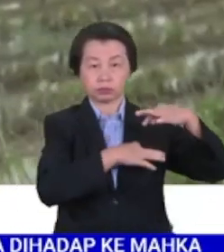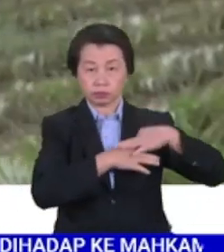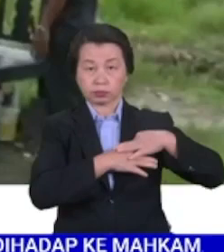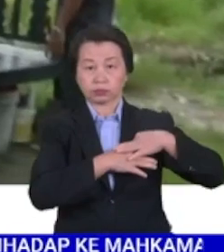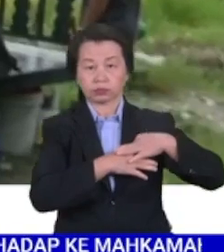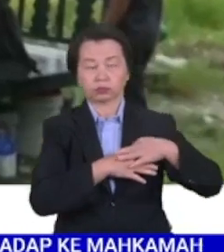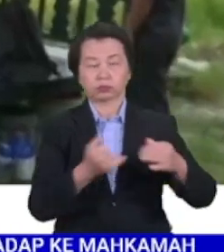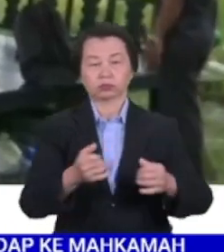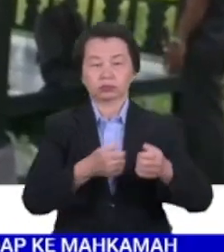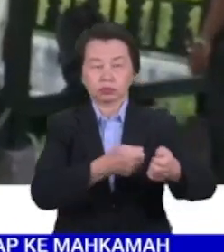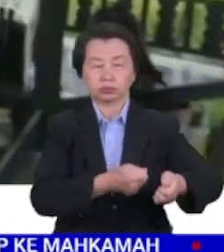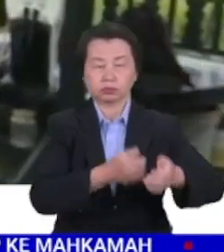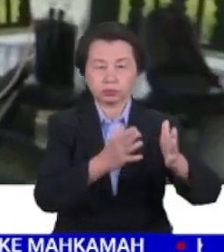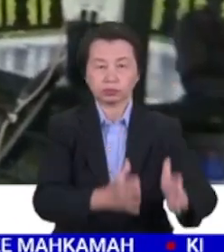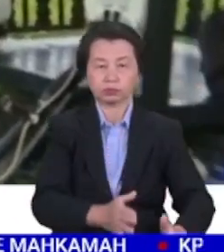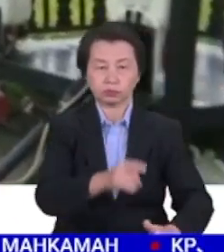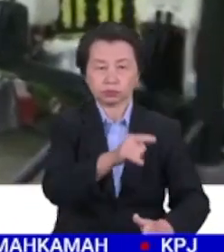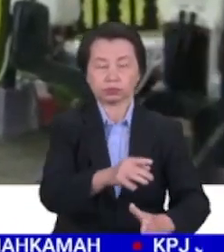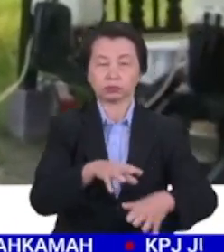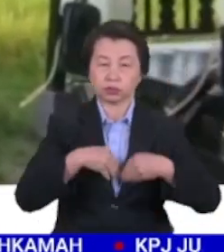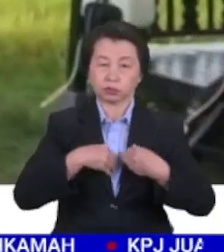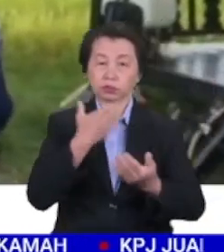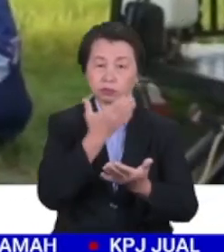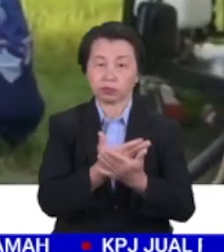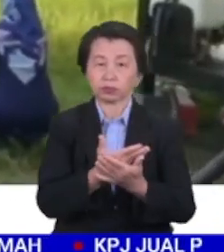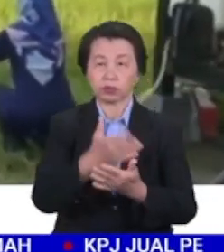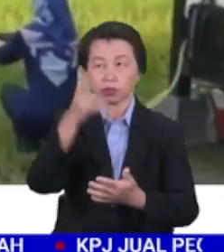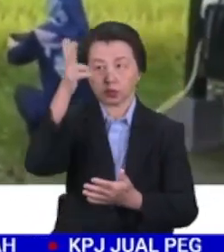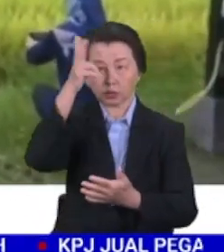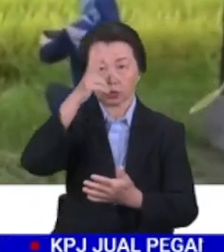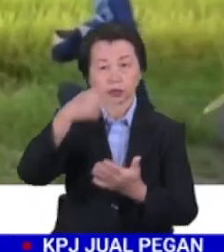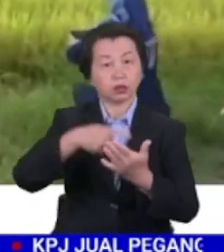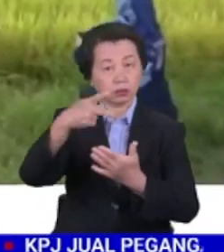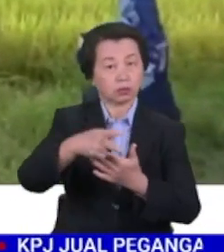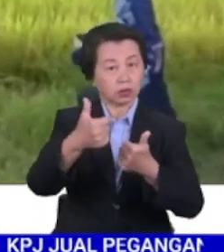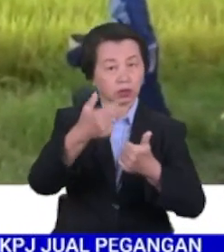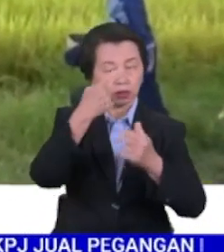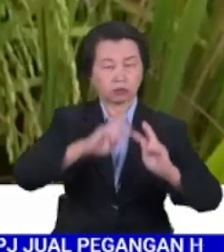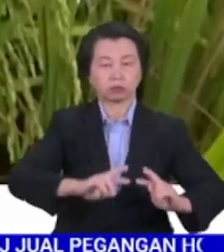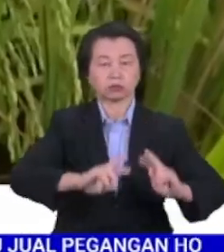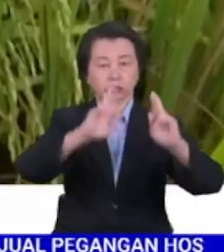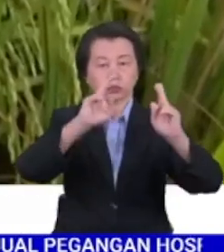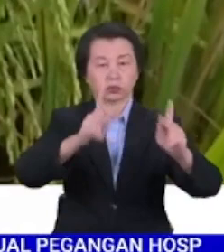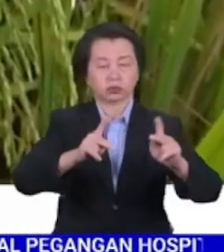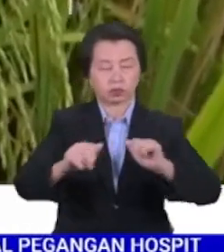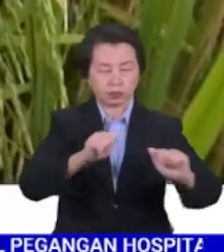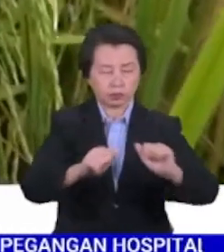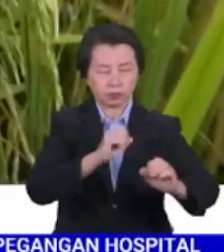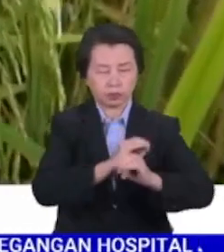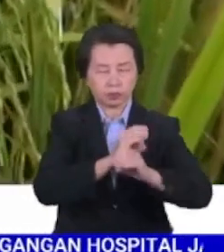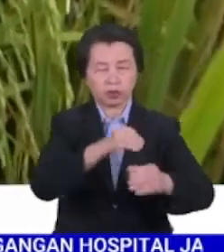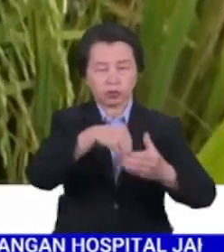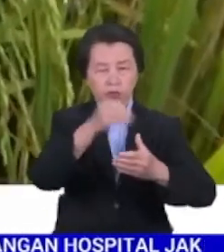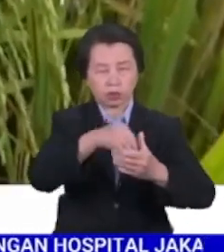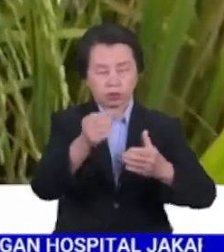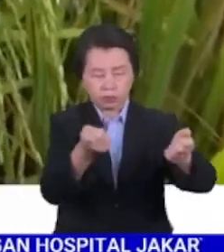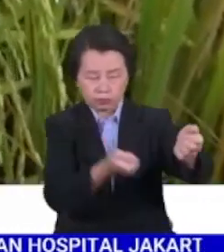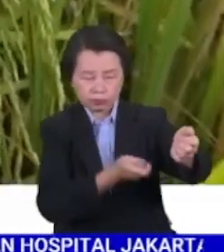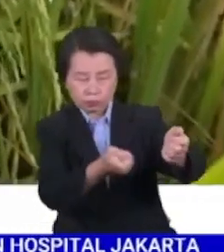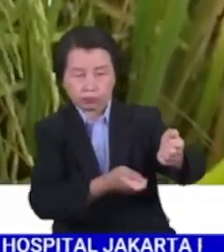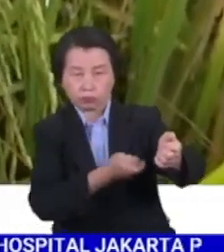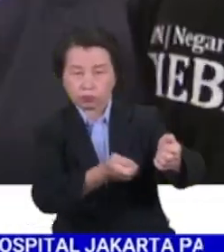berkenaan. Pesawah di Mukim Pahang Tua menyambut baik inisiatif kerajaan itu bagi meningkatkan produktiviti pengeluaran hasil